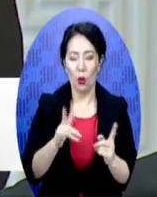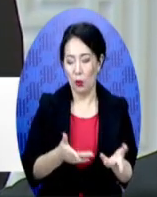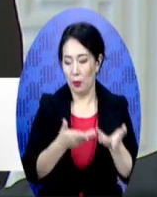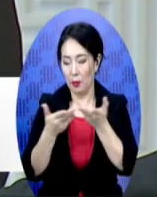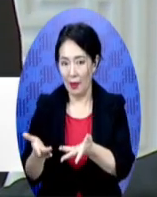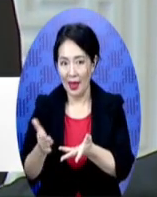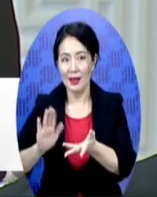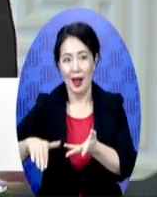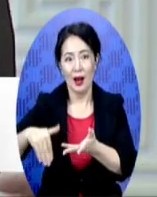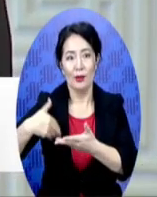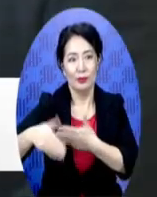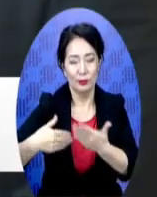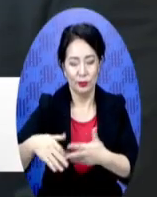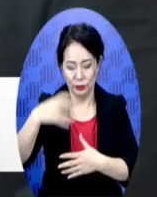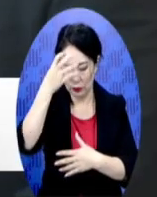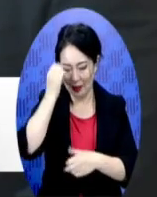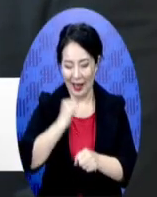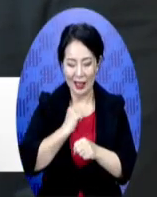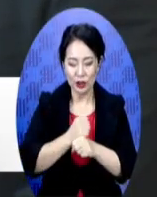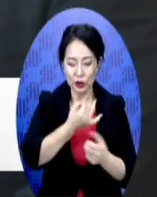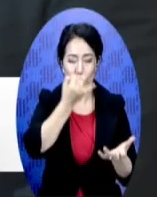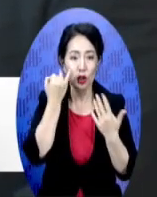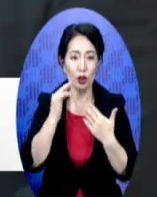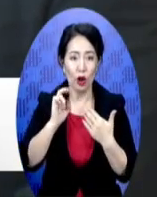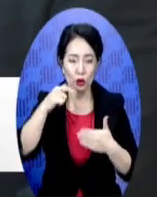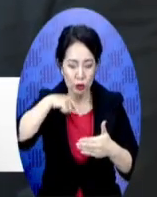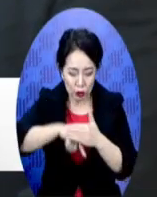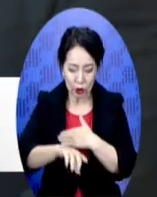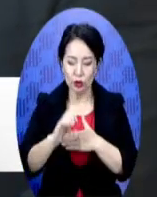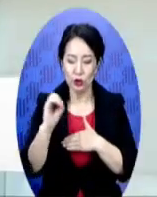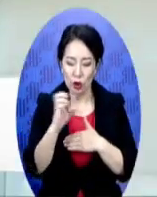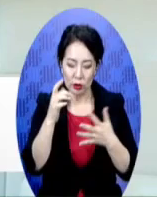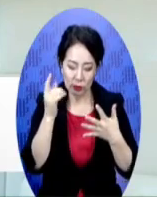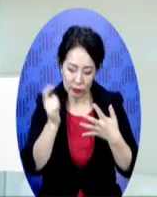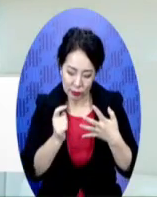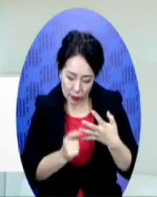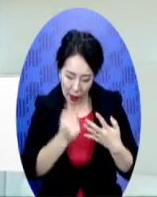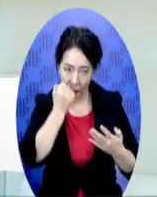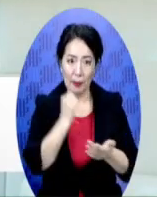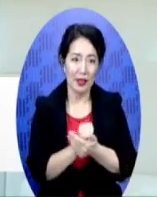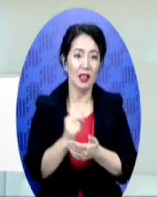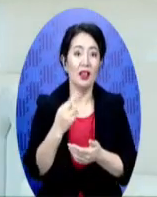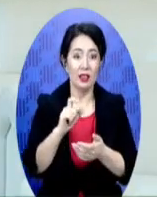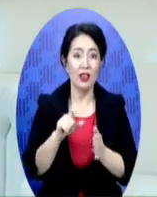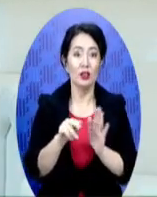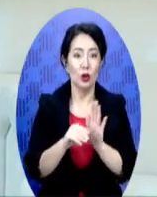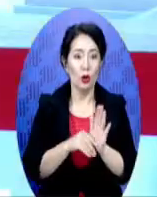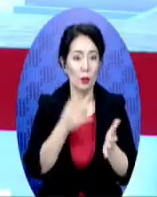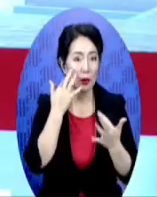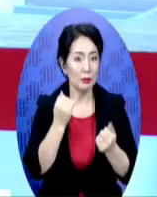хойш төрийн тэргүүн ажлын 7 хоногийн дотор ёсчилж баталгаажуулах дэгийн зохицуулалттай байгаа юм.